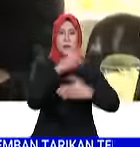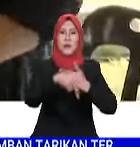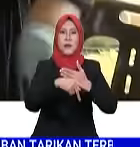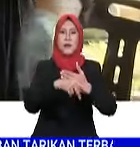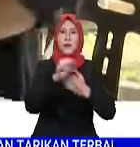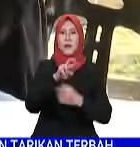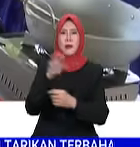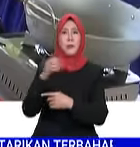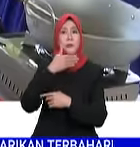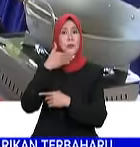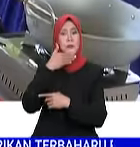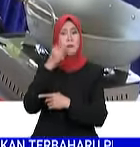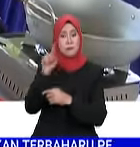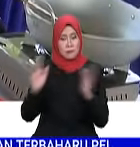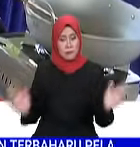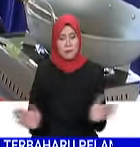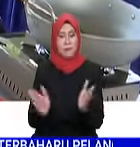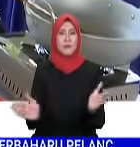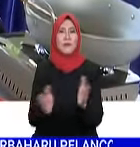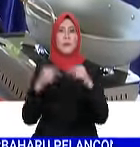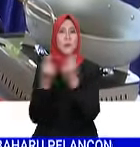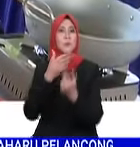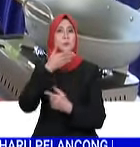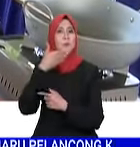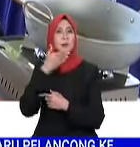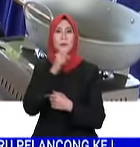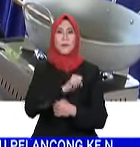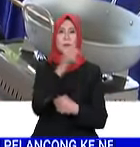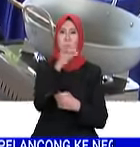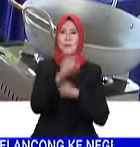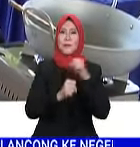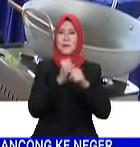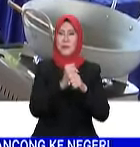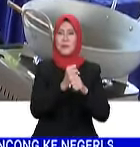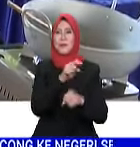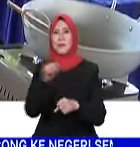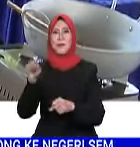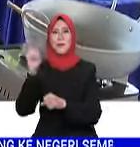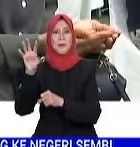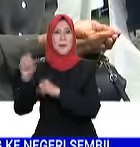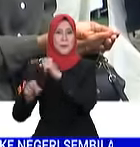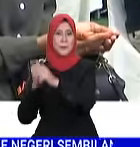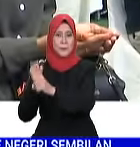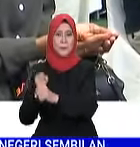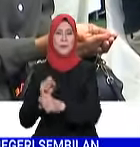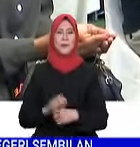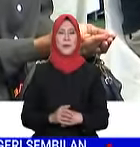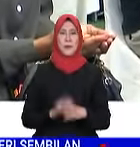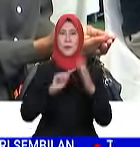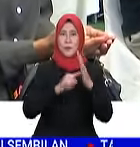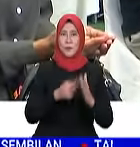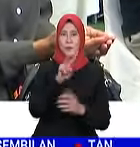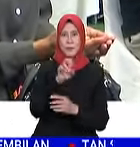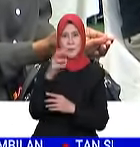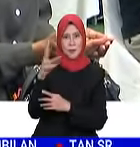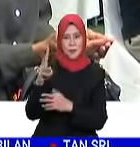program Agropreneur Muda dalam menggalakkan penglibatan golongan muda berusia 18 tahun hingga 40 tahun. Sejak